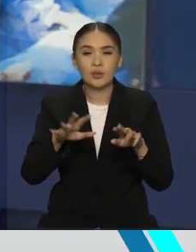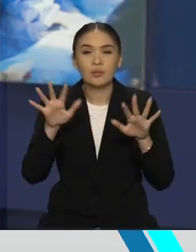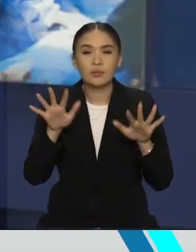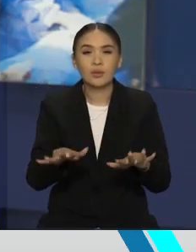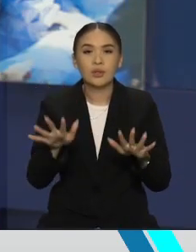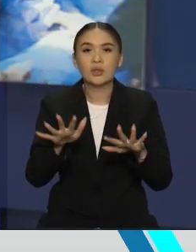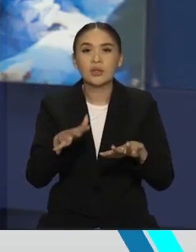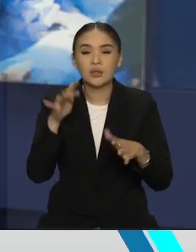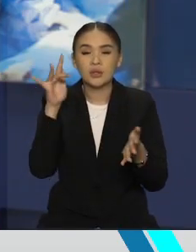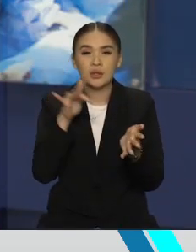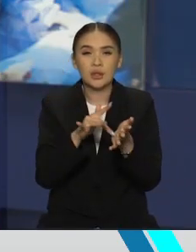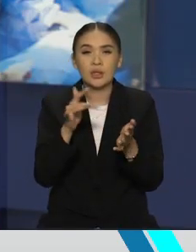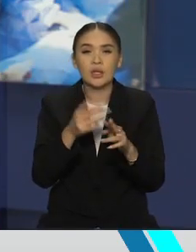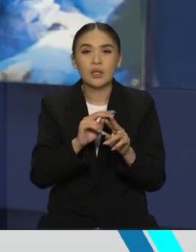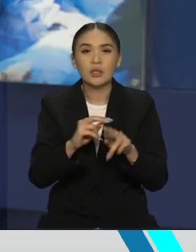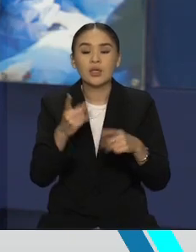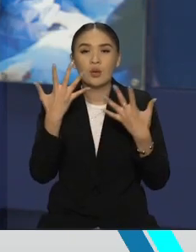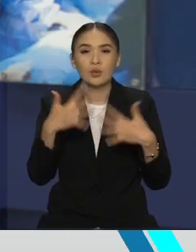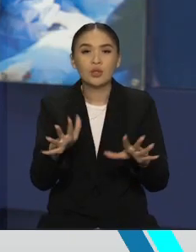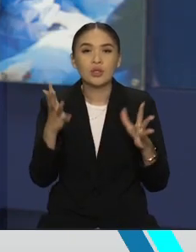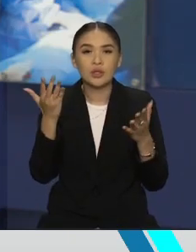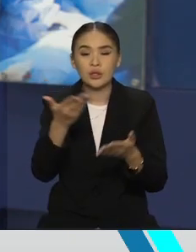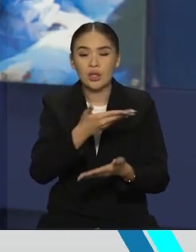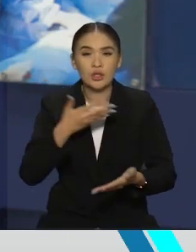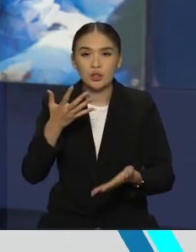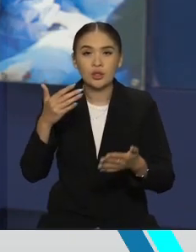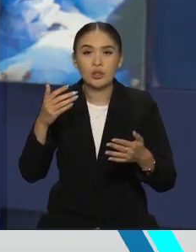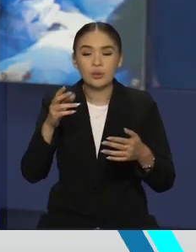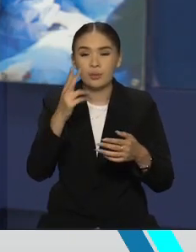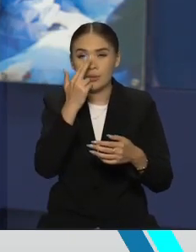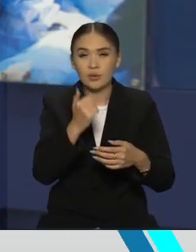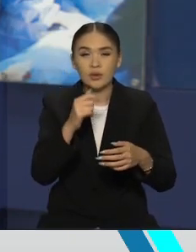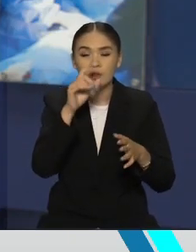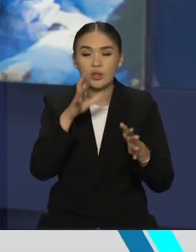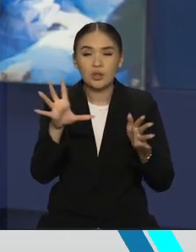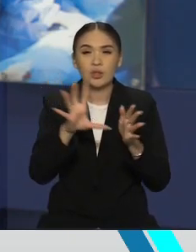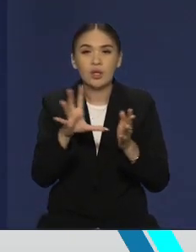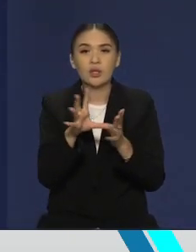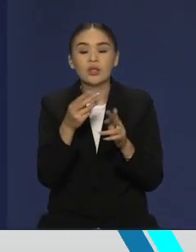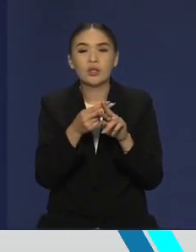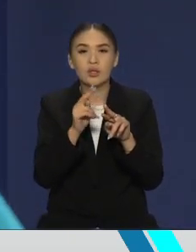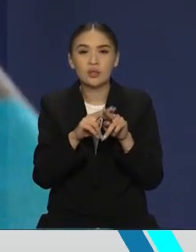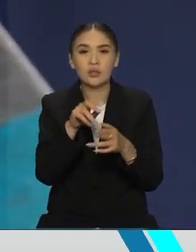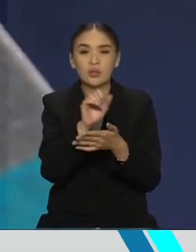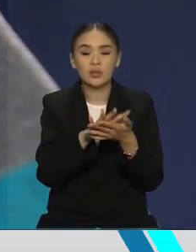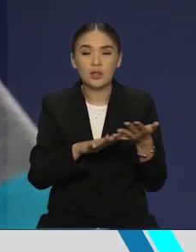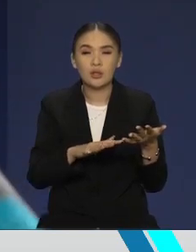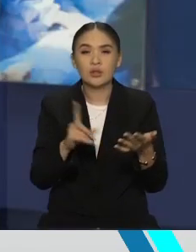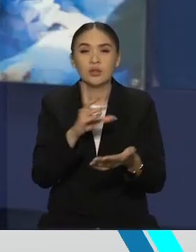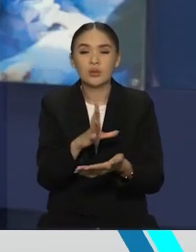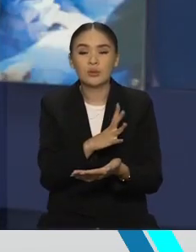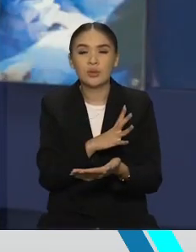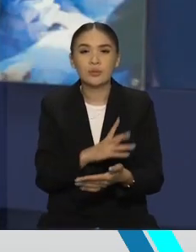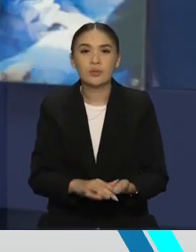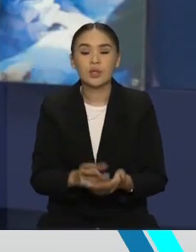это наша уже отечественная технология. Я бы сказал, уникальная в своем роде. Для нас это